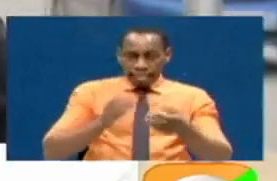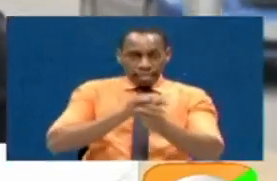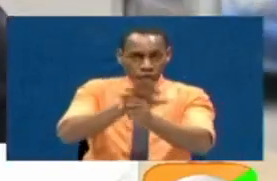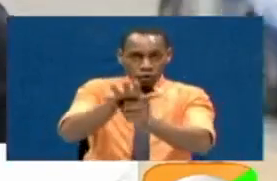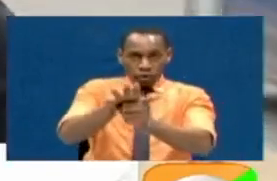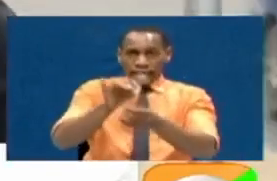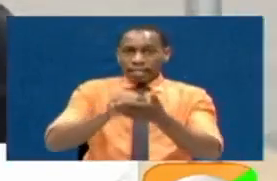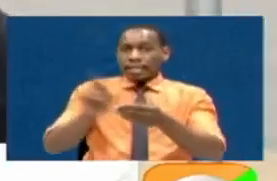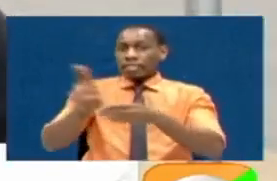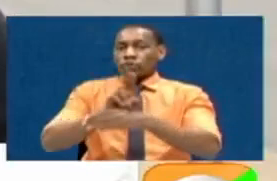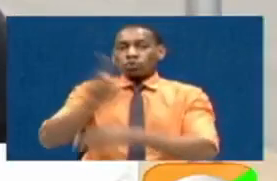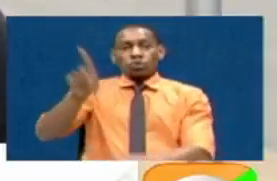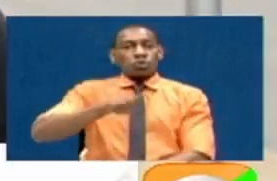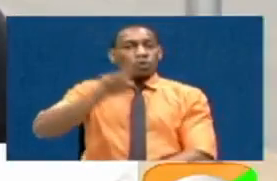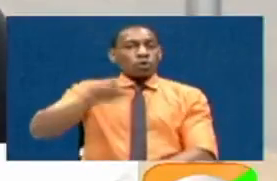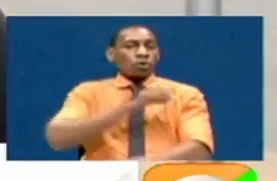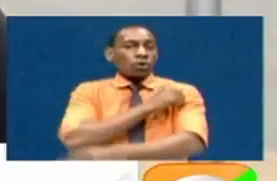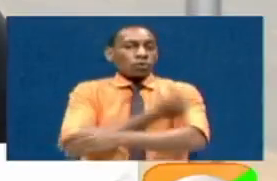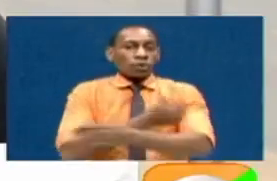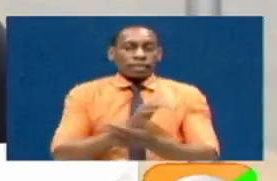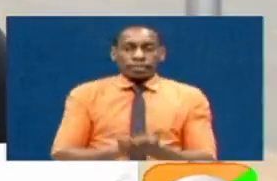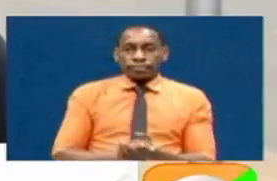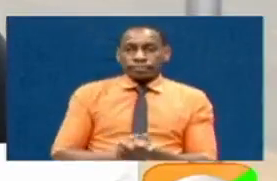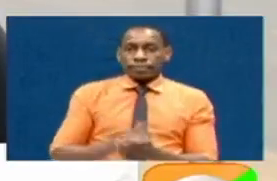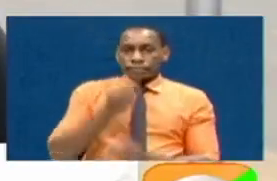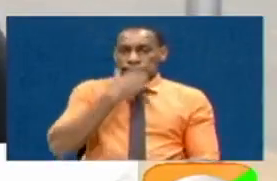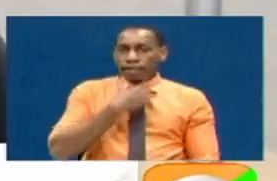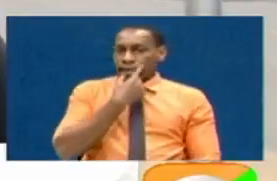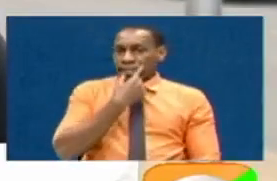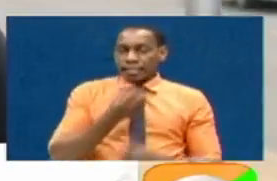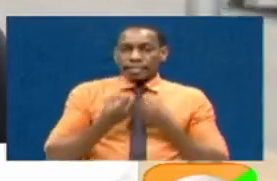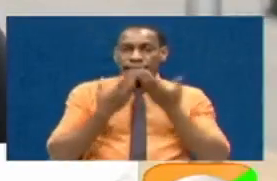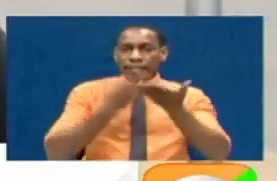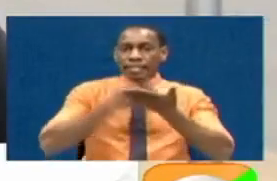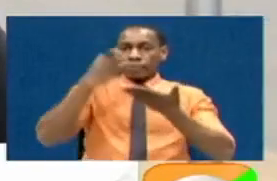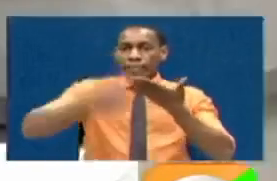huu wa corona kutumia vibaya mamlaka yao. Hassan Mugambi, Nipashe Wikendi.